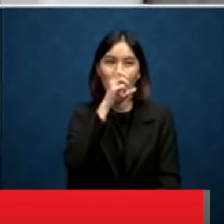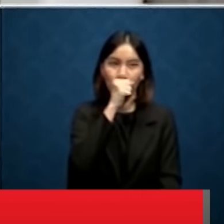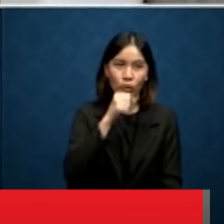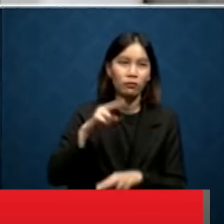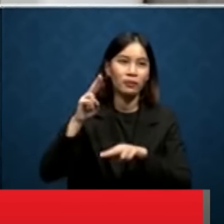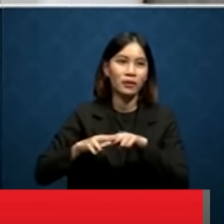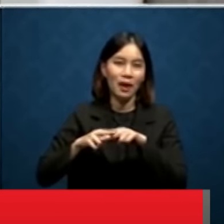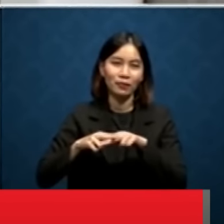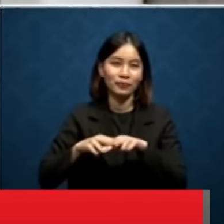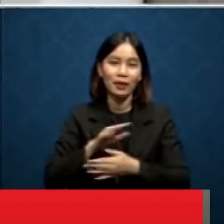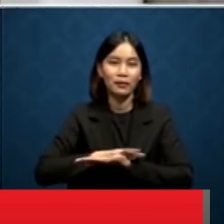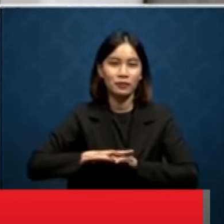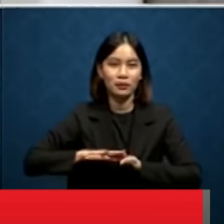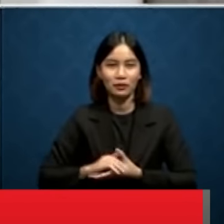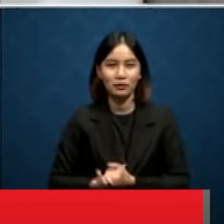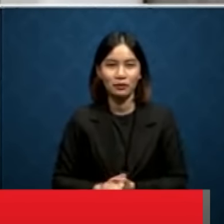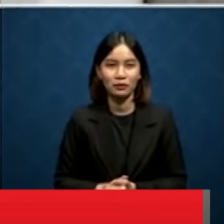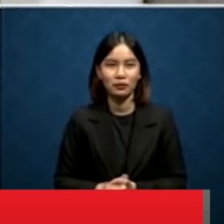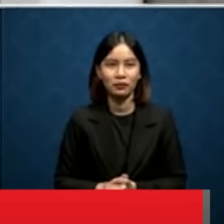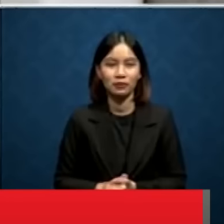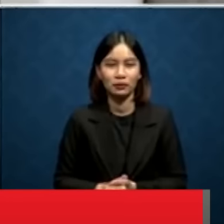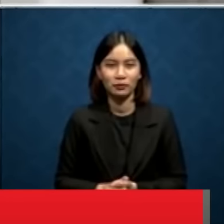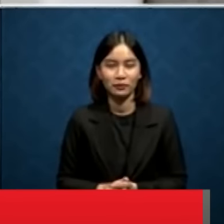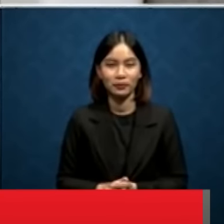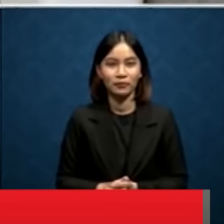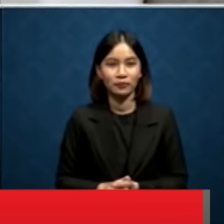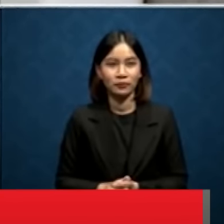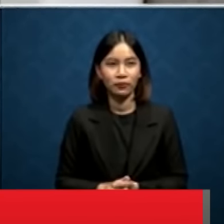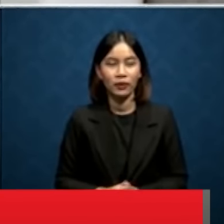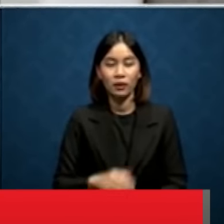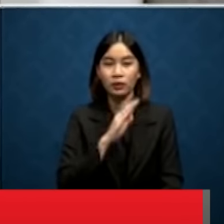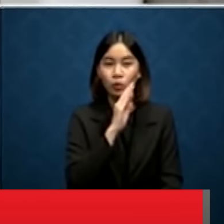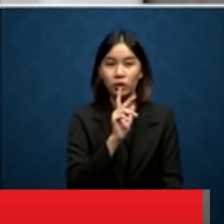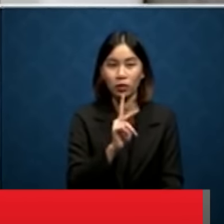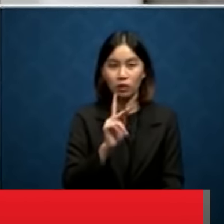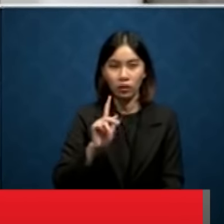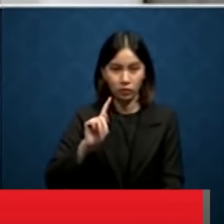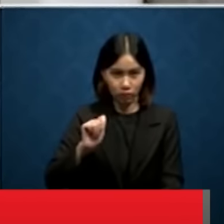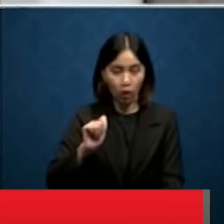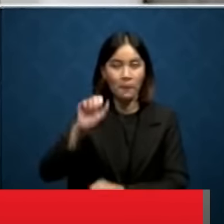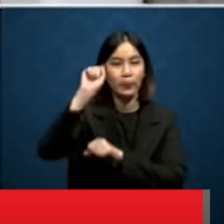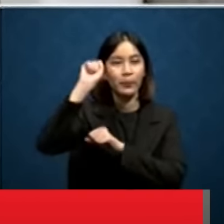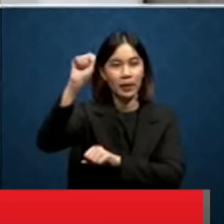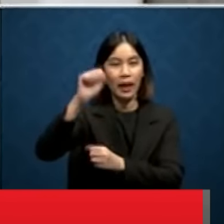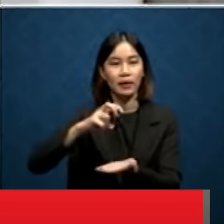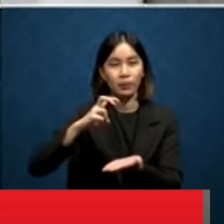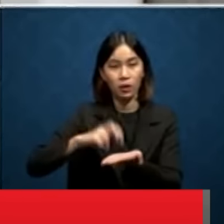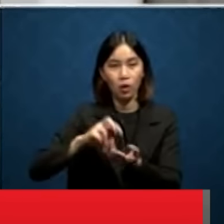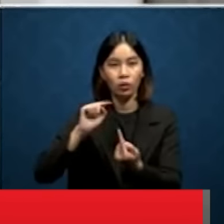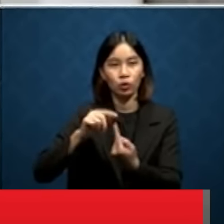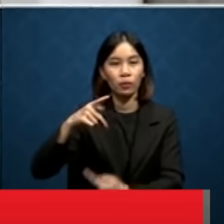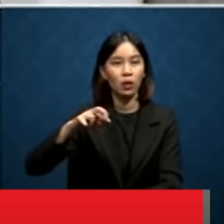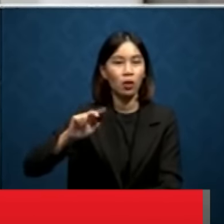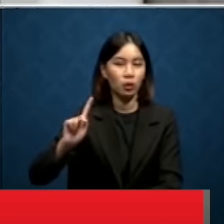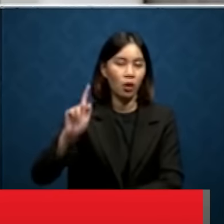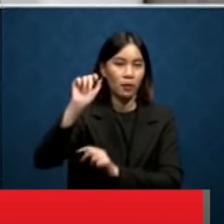พระเพียบเรียบร้อยเสียเมื่อใดที่กกตประกาศรับรองประกาศในราชกิจจา